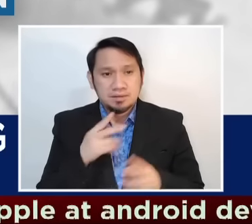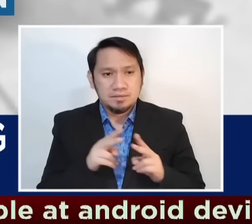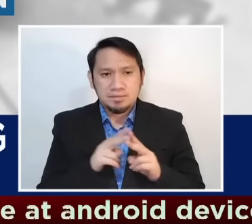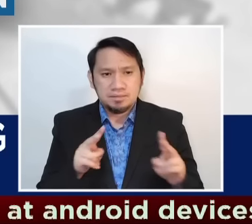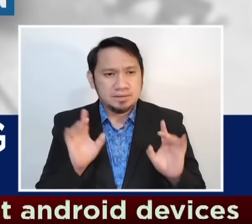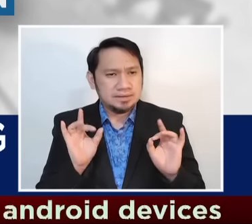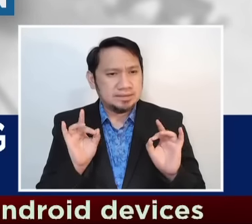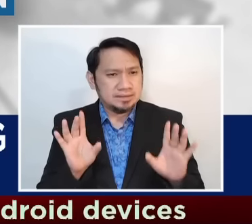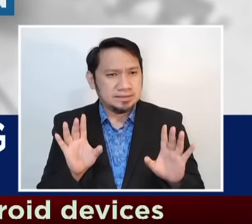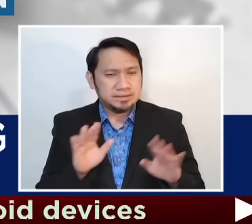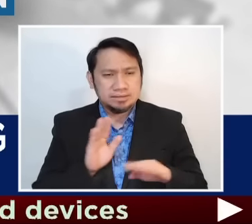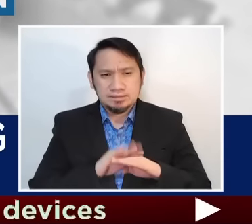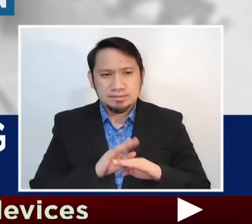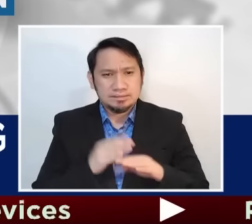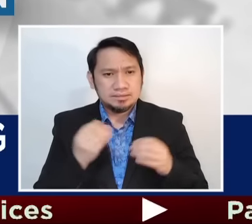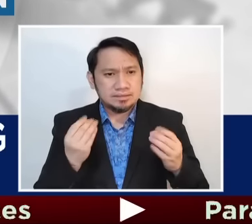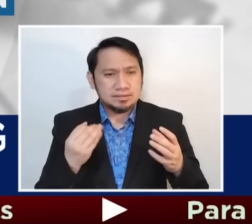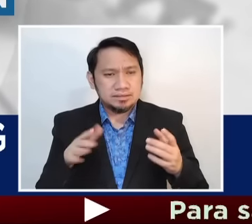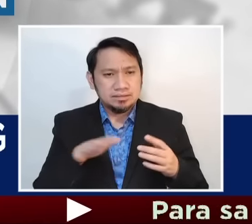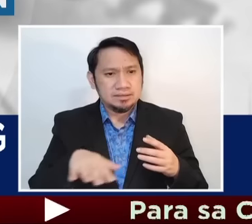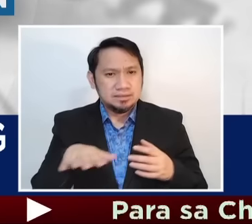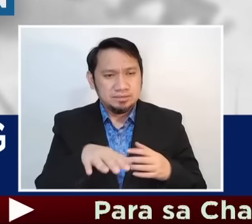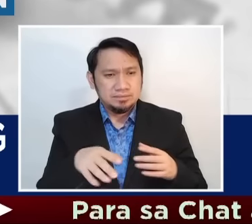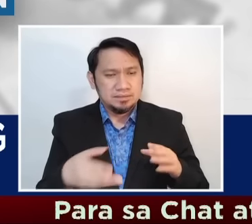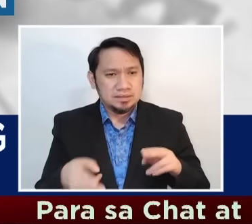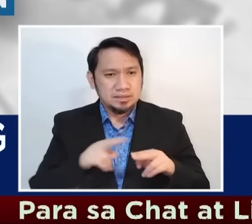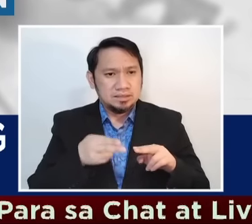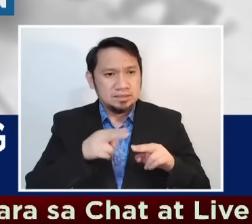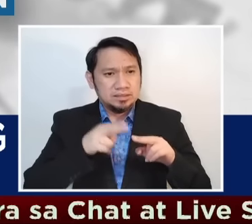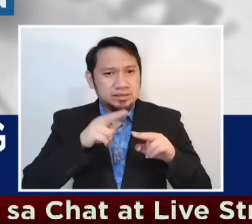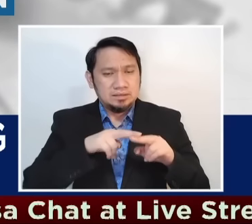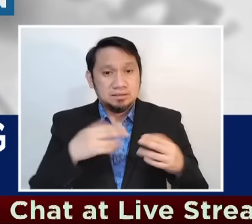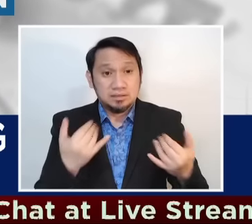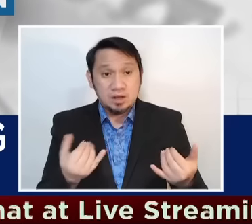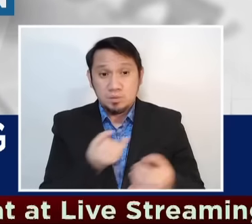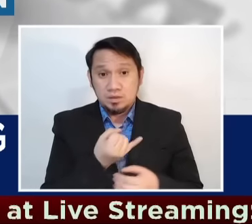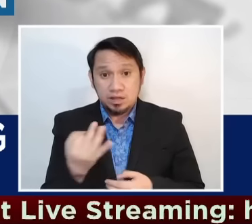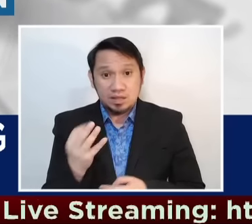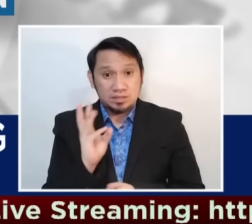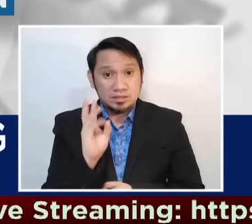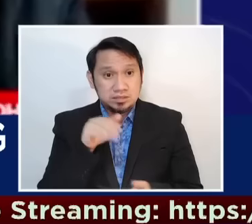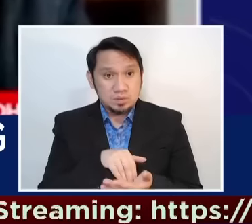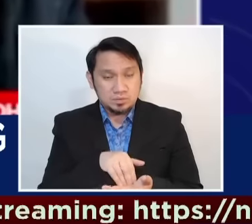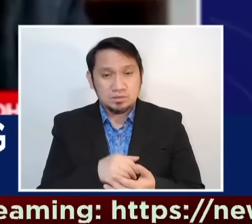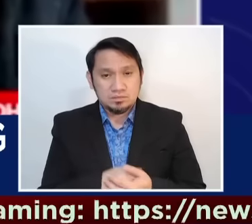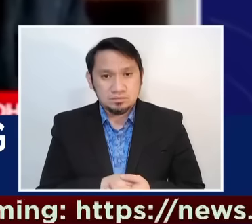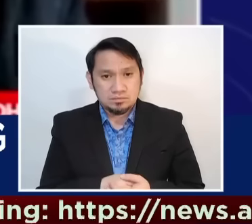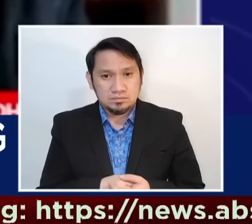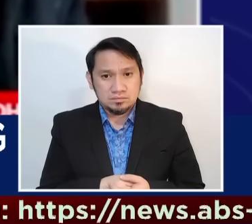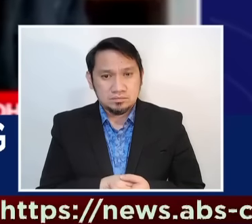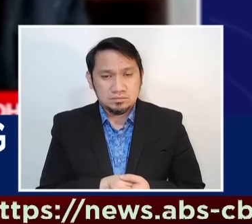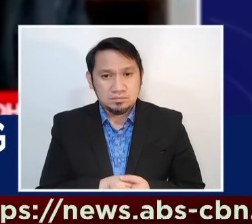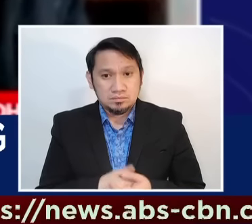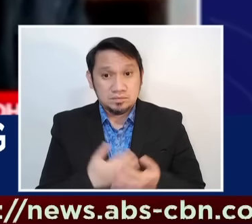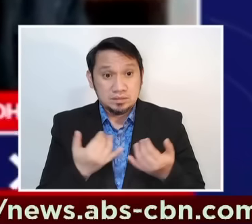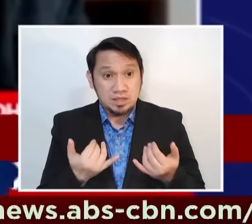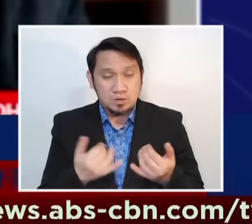ang pagdami ng mga kaso ng dengue sa rehiyon na ngayon ay nasa higit 6,000 na. Yung ating cases